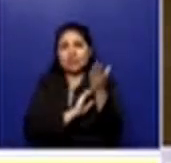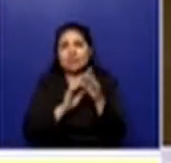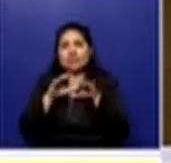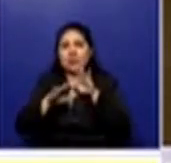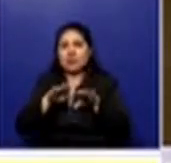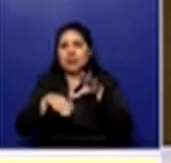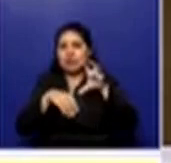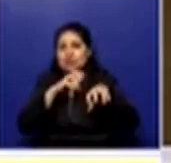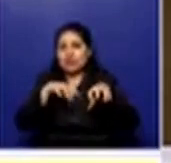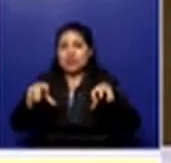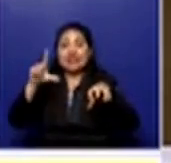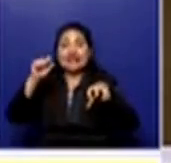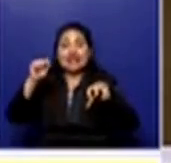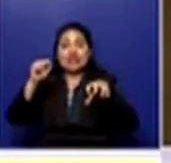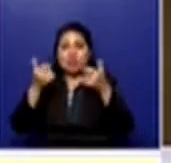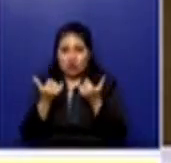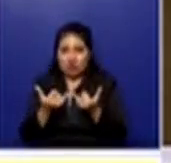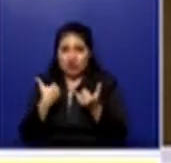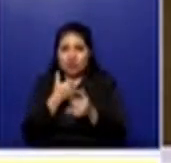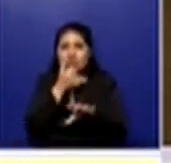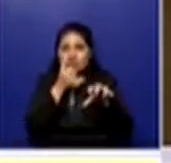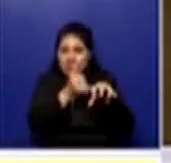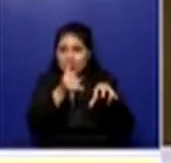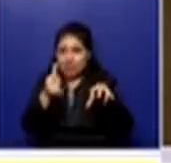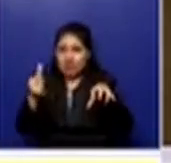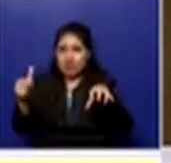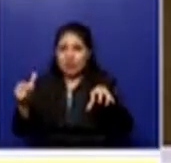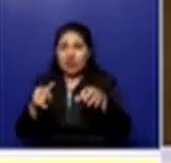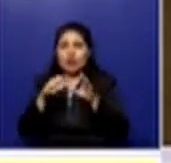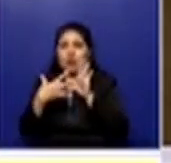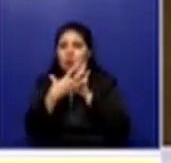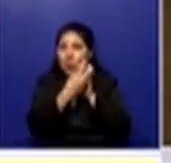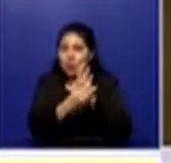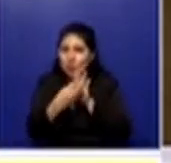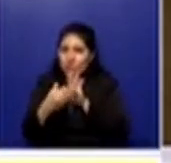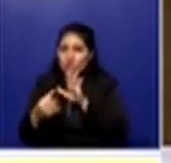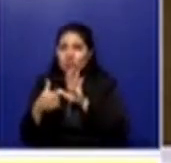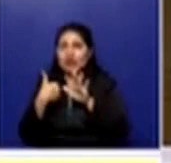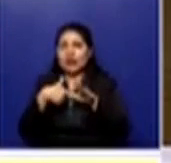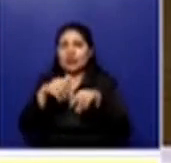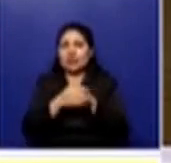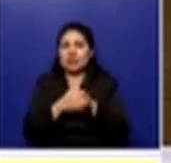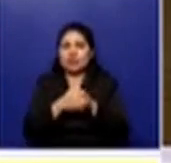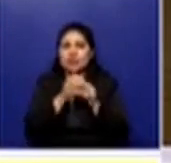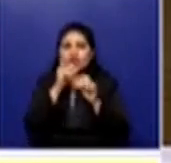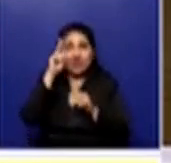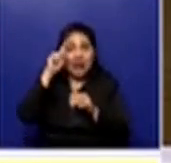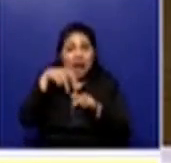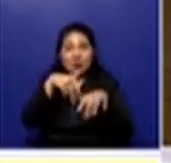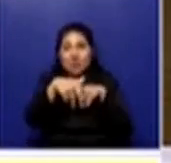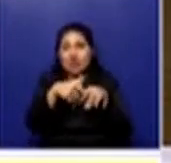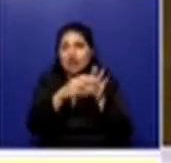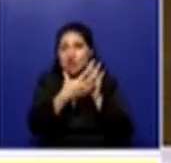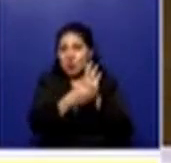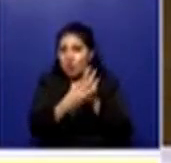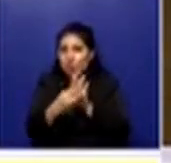แห่งด้วยกันที่เริ่มไปอบรมนักข่าวพลเมืองรุ่นเยาวชนมากขึ้นแล้วกลุ่มเหล่านี้แหละค่ะจะมาเชื่อมกัน